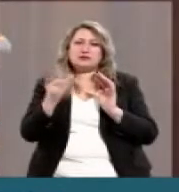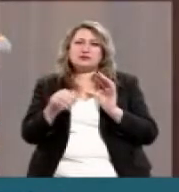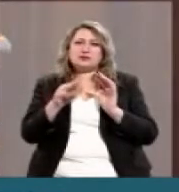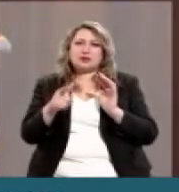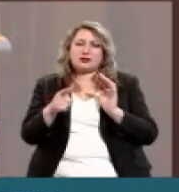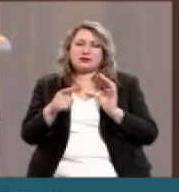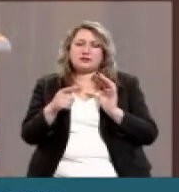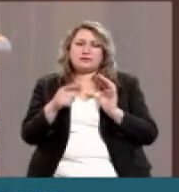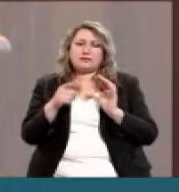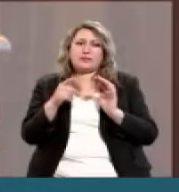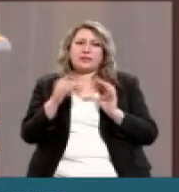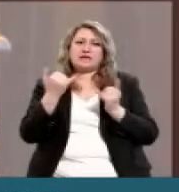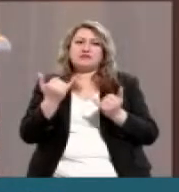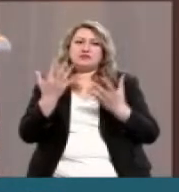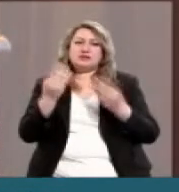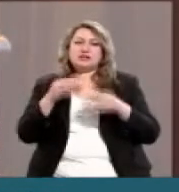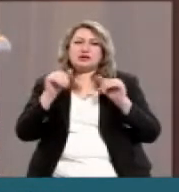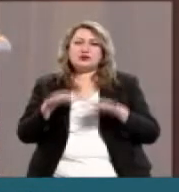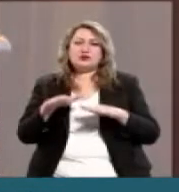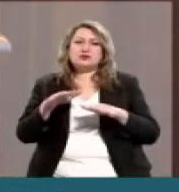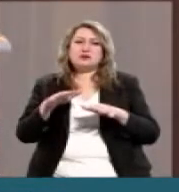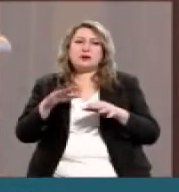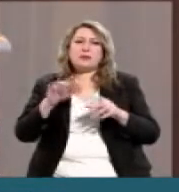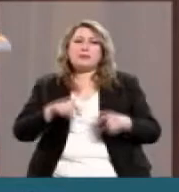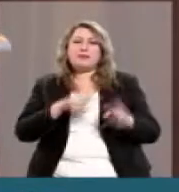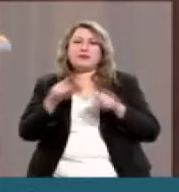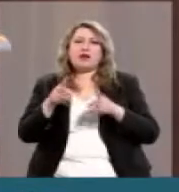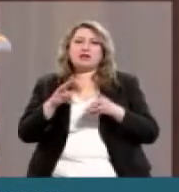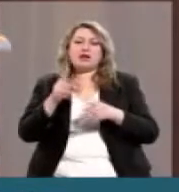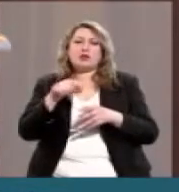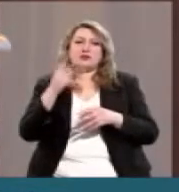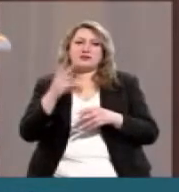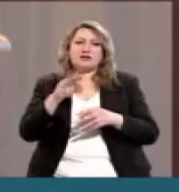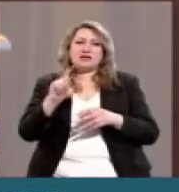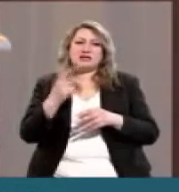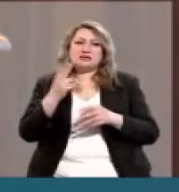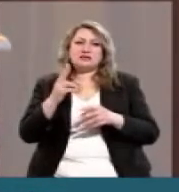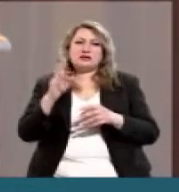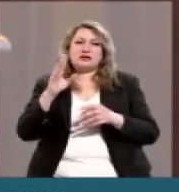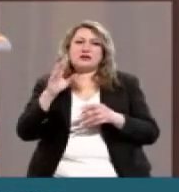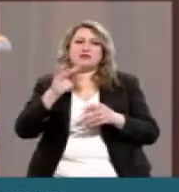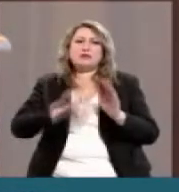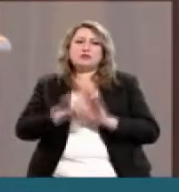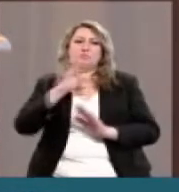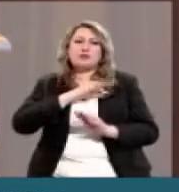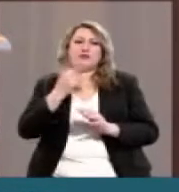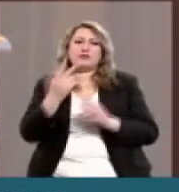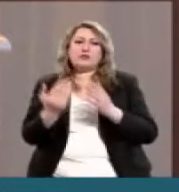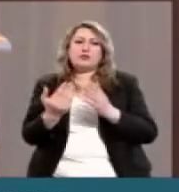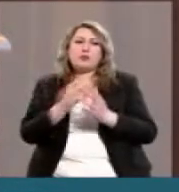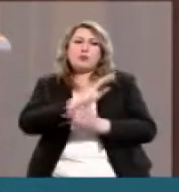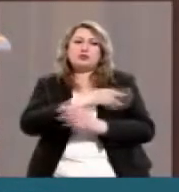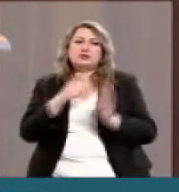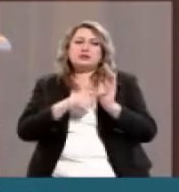93 413 000 тенге. На сегодняшний день завершается реализация проекта по переводу котельной номер 2 на ТЭЦ с вводом в эксплуатацию двух паровых турбин